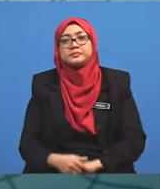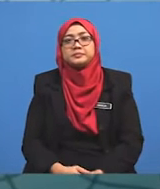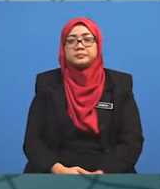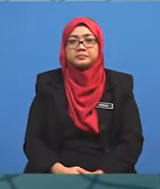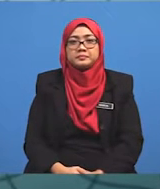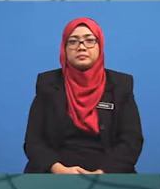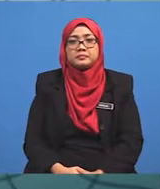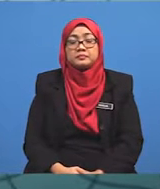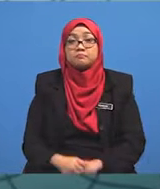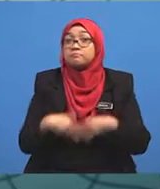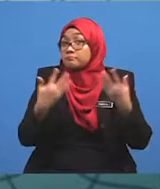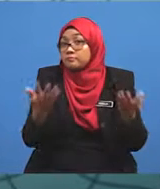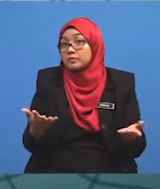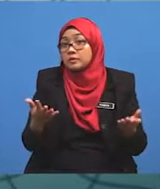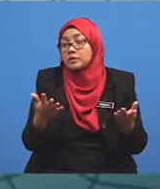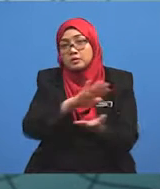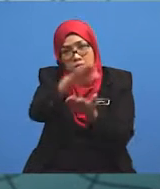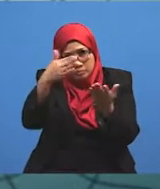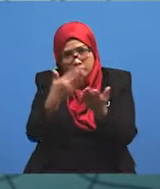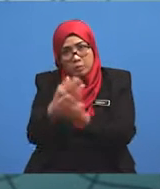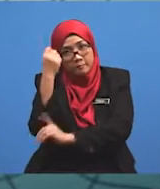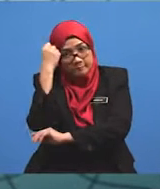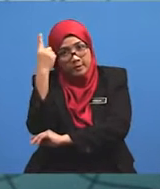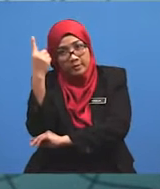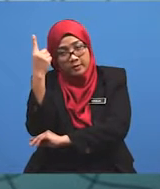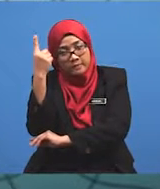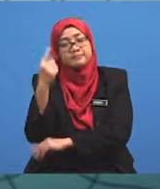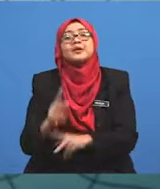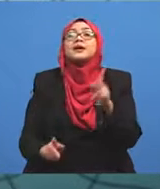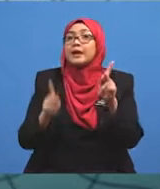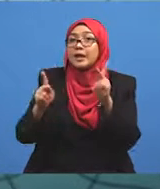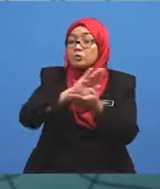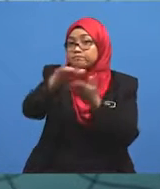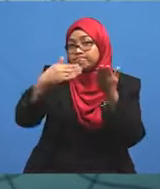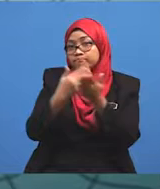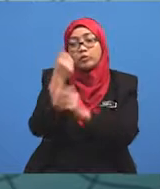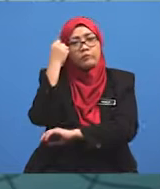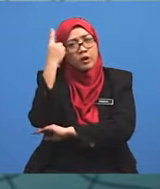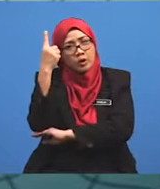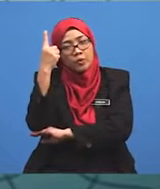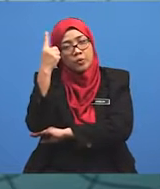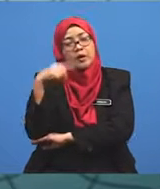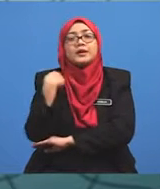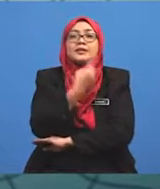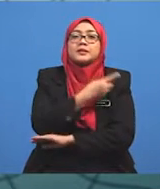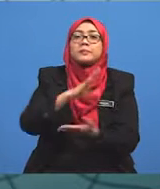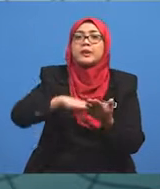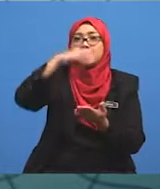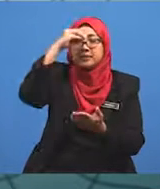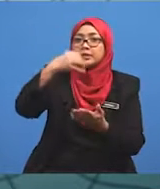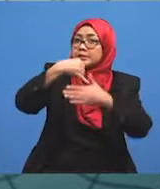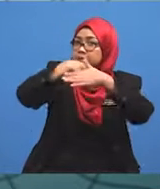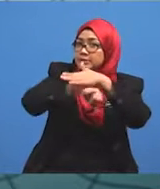Bagaimana murid, faham pembelajaran kita pada hari ini? Okey, kalau anda semua faham, kita beralih kepada isi yang